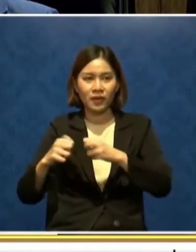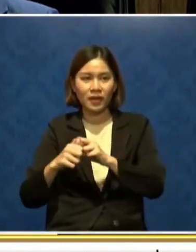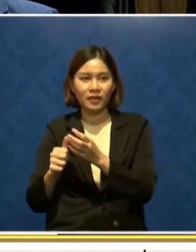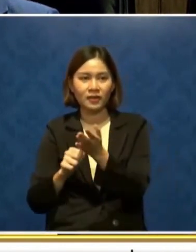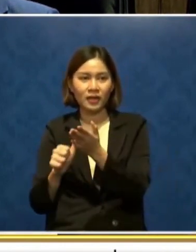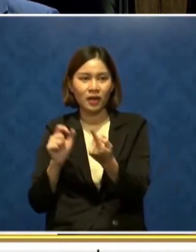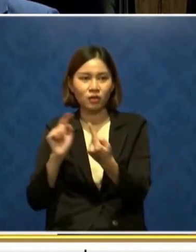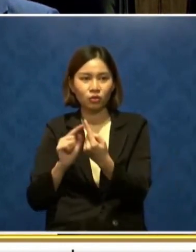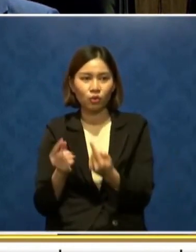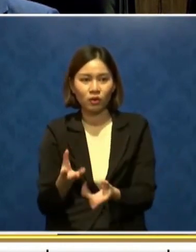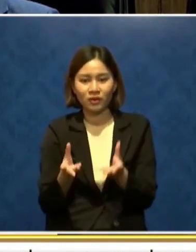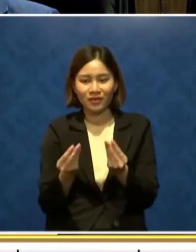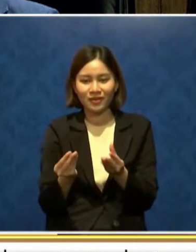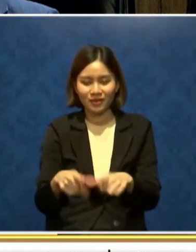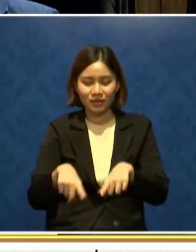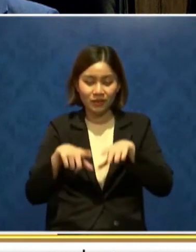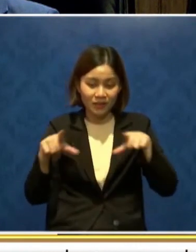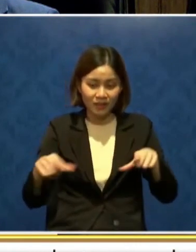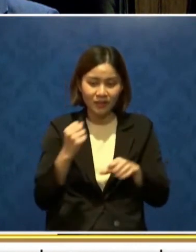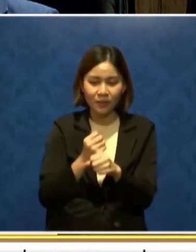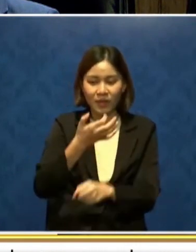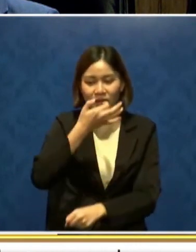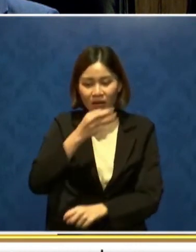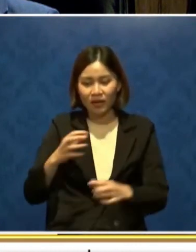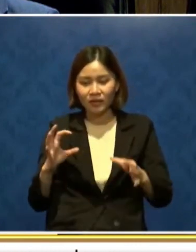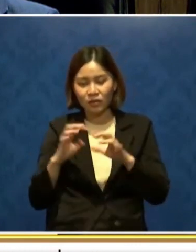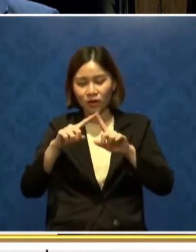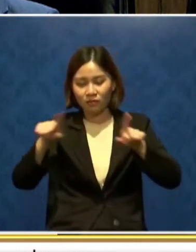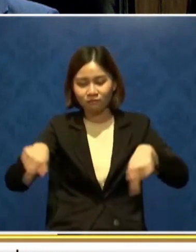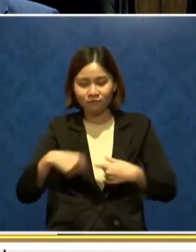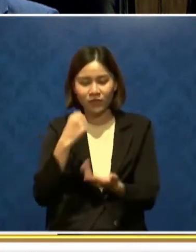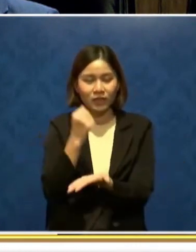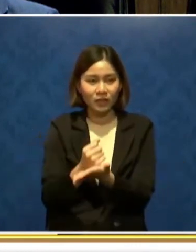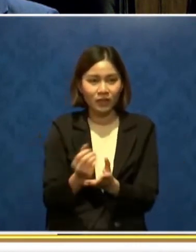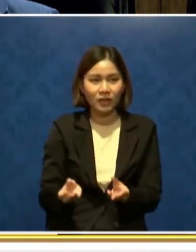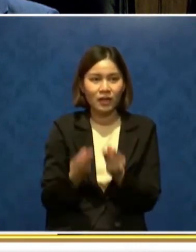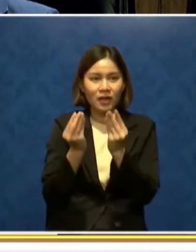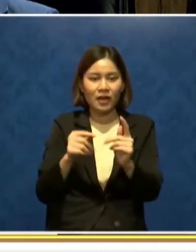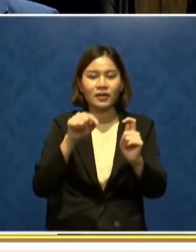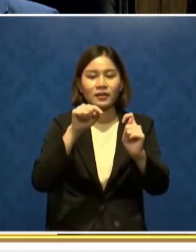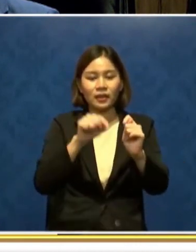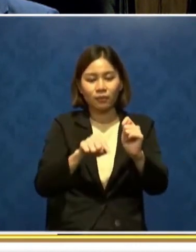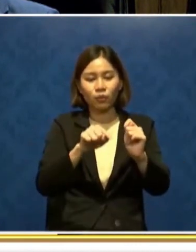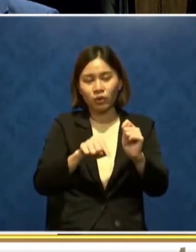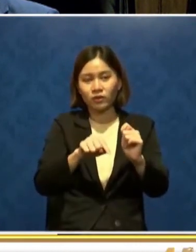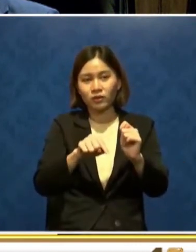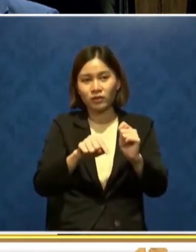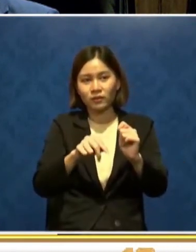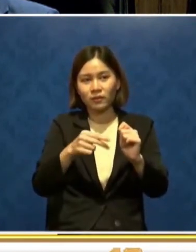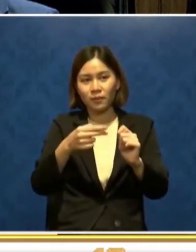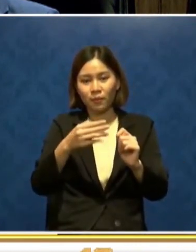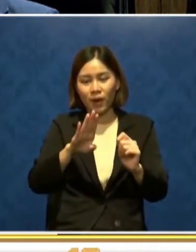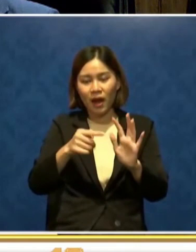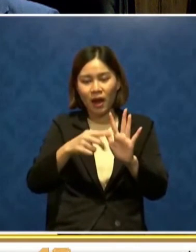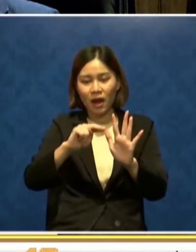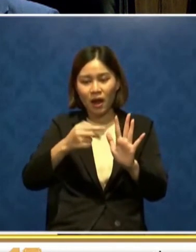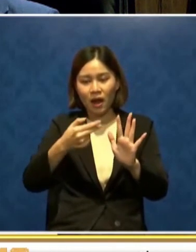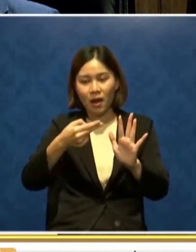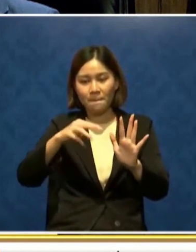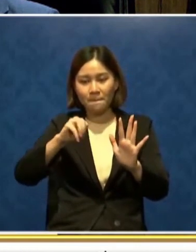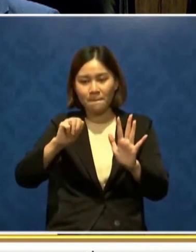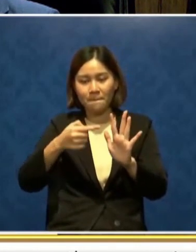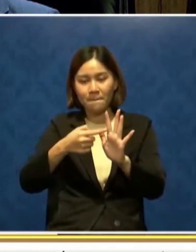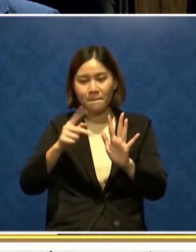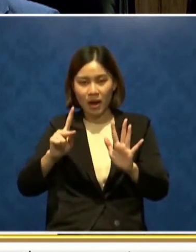ในเรื่องของที่ดินทำกินในเรื่องของเอกสารสิทธิ์ให้กับพี่น้องชาวตำบลบางหมากให้กับพี่น้องชาวตำบลนาทุ่งตำบล